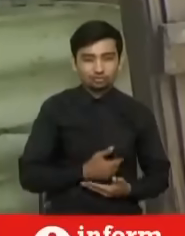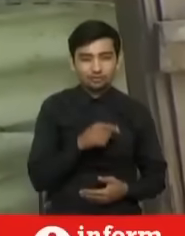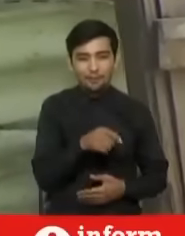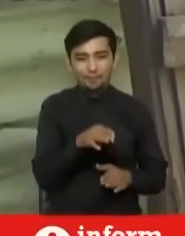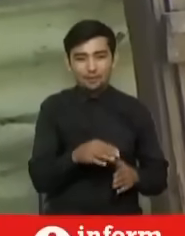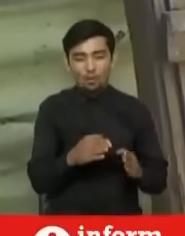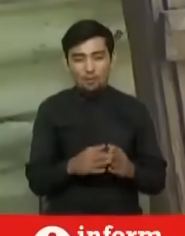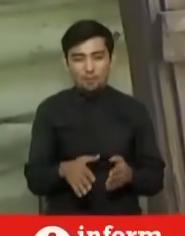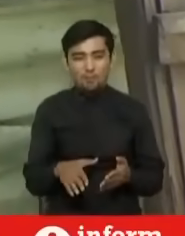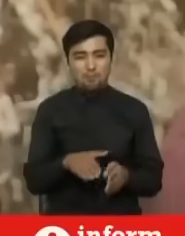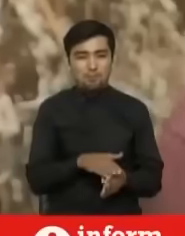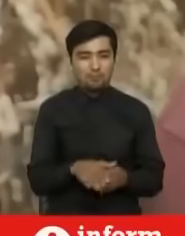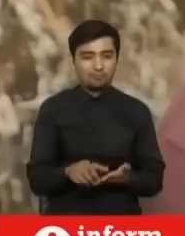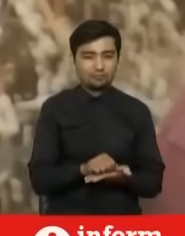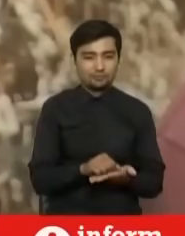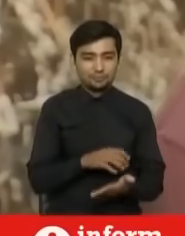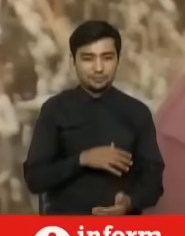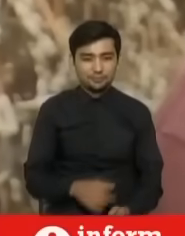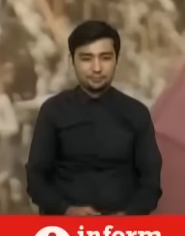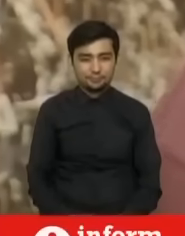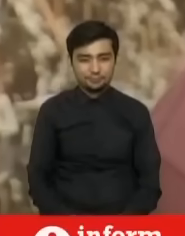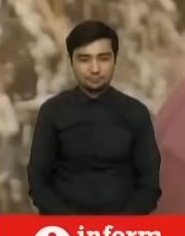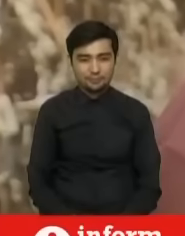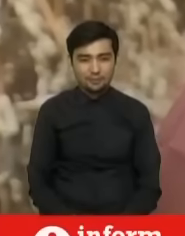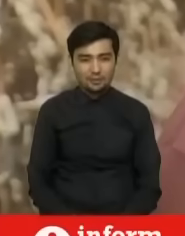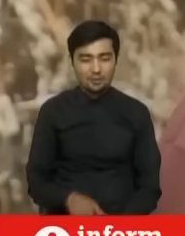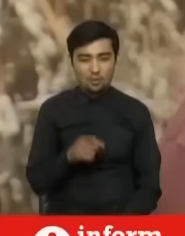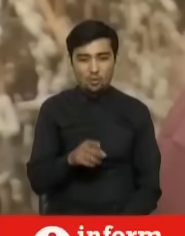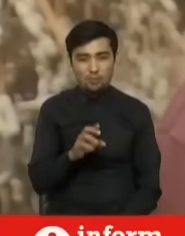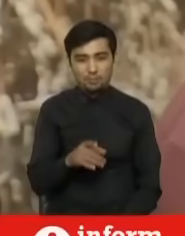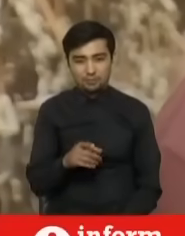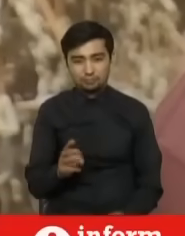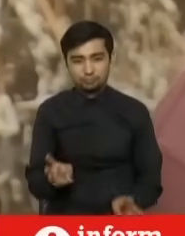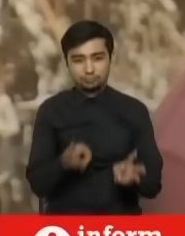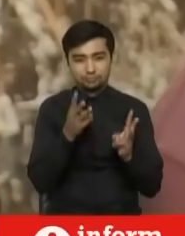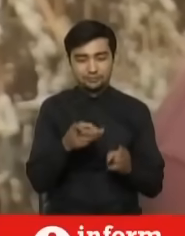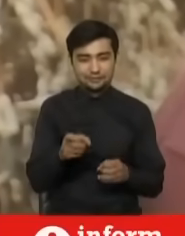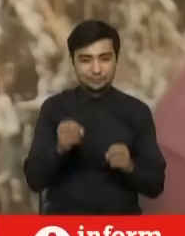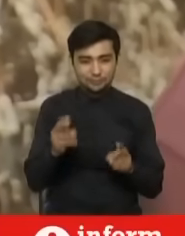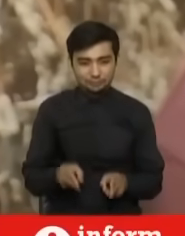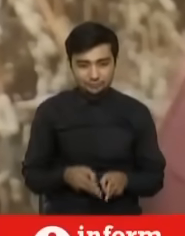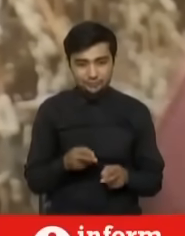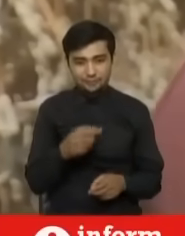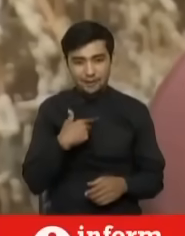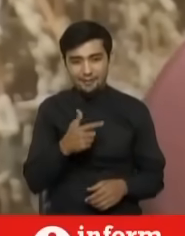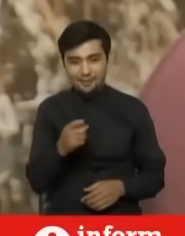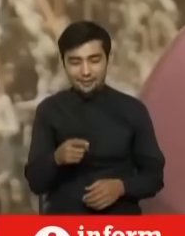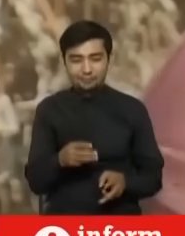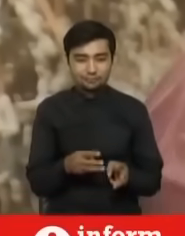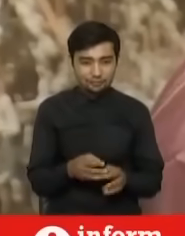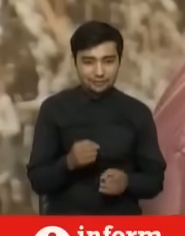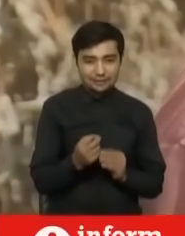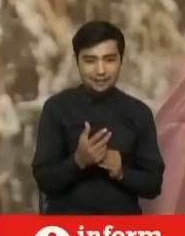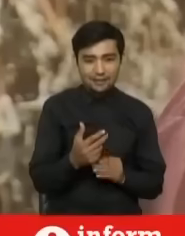салынған үйлер толық қирап қалған. Он мог убить нас всех. Өртті сол қасқой қойды. Газды қосып от жағып осында тұратын 13-тен